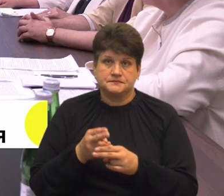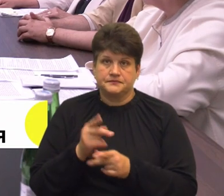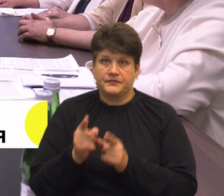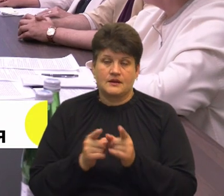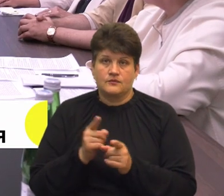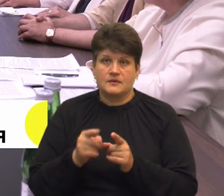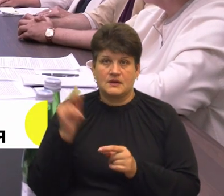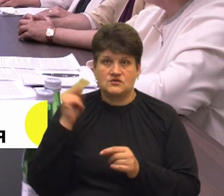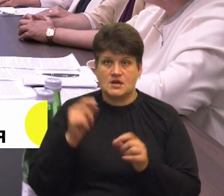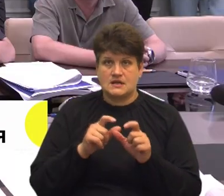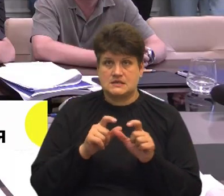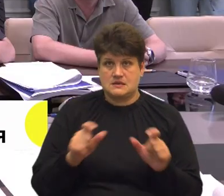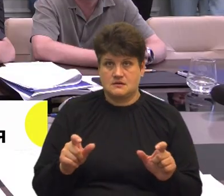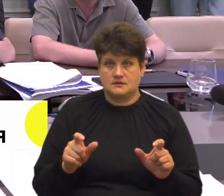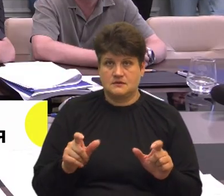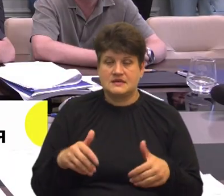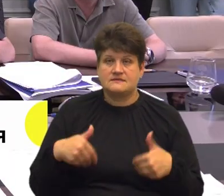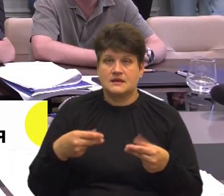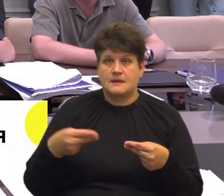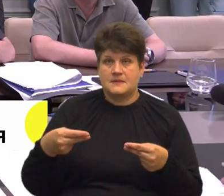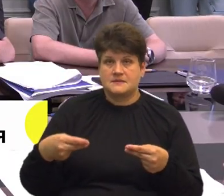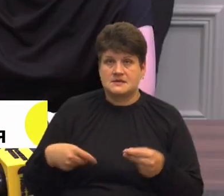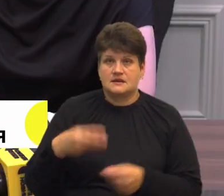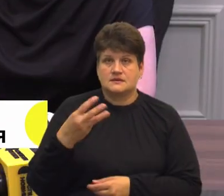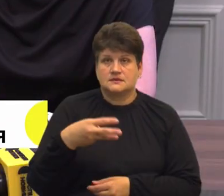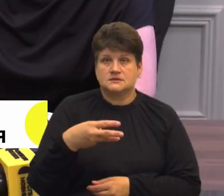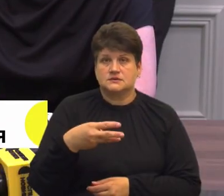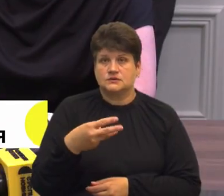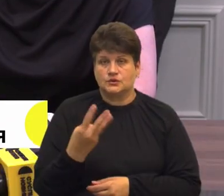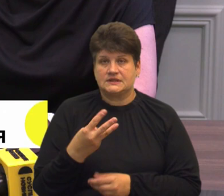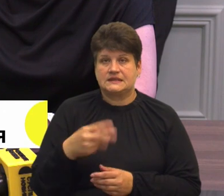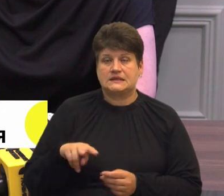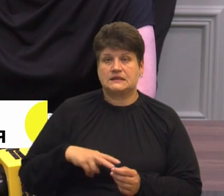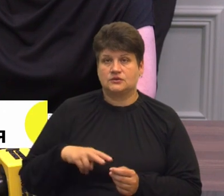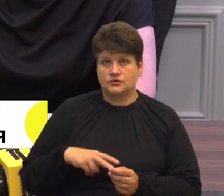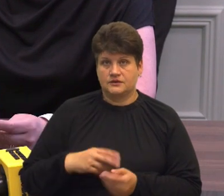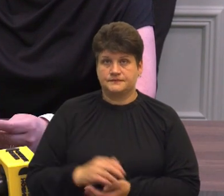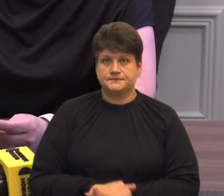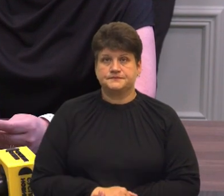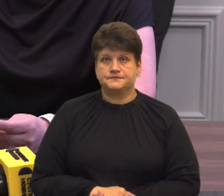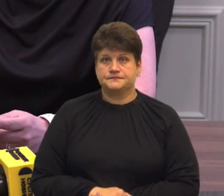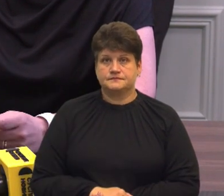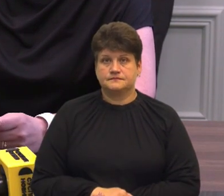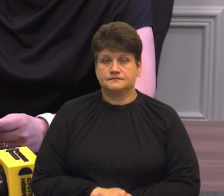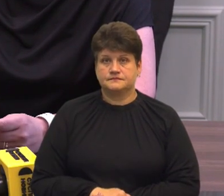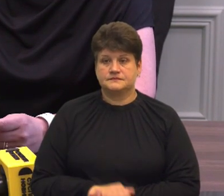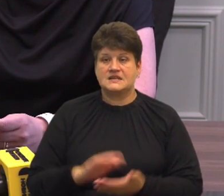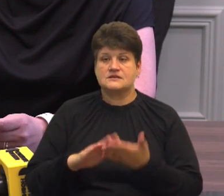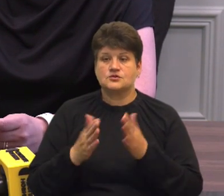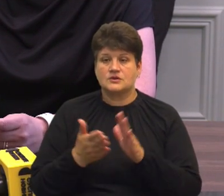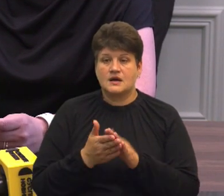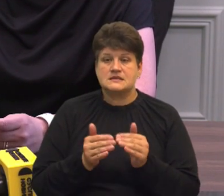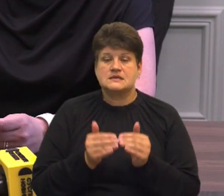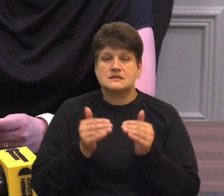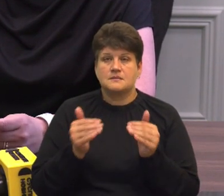навчальних закладів звернення підписали 32 директорів Лілія вавринів зачитала частину звернення ситуація вийшла за межі